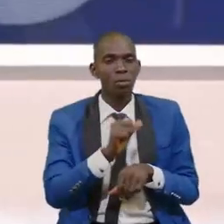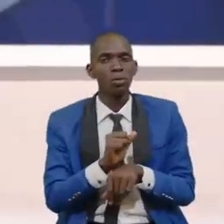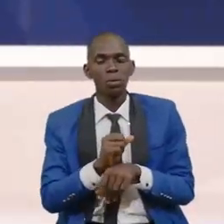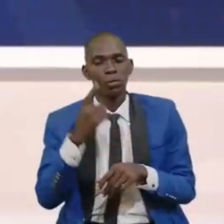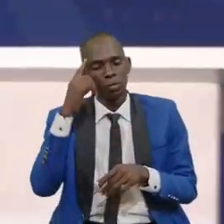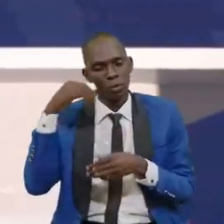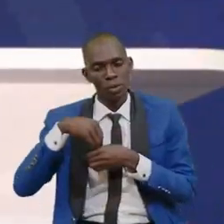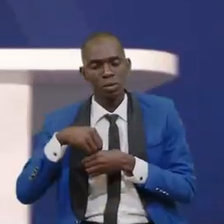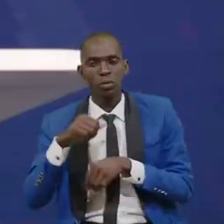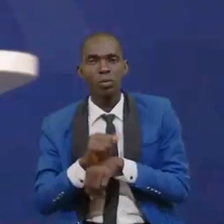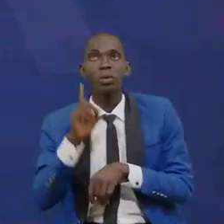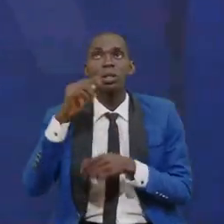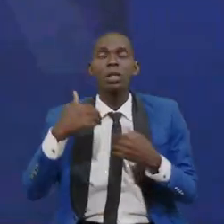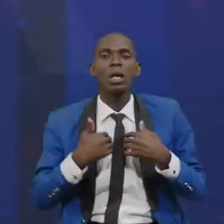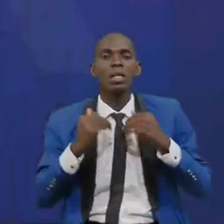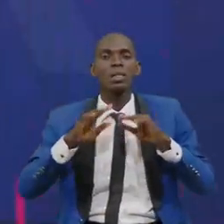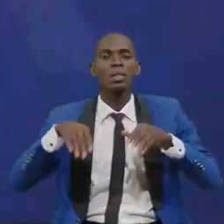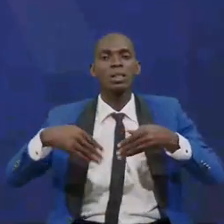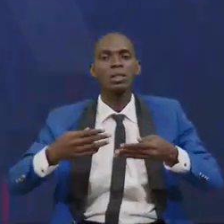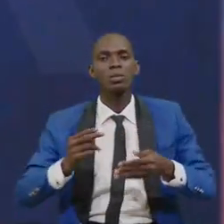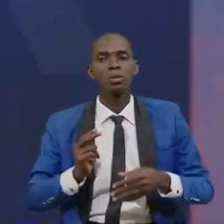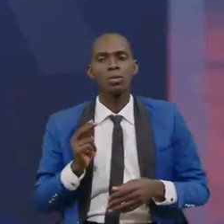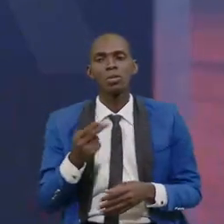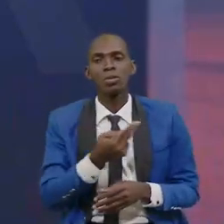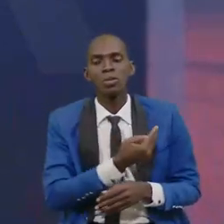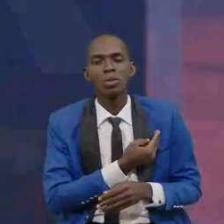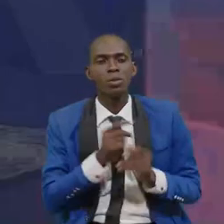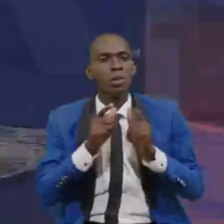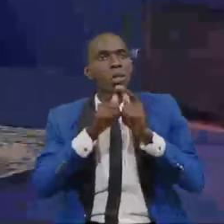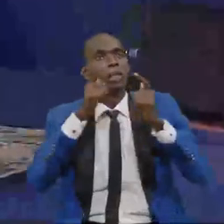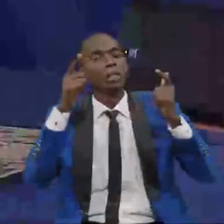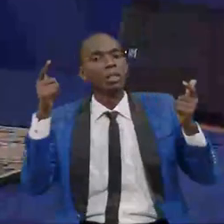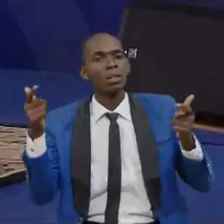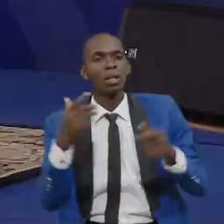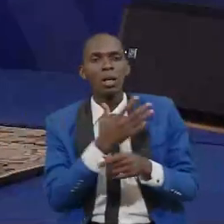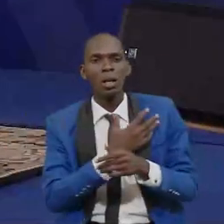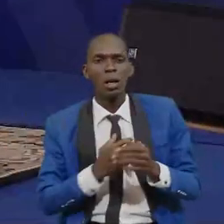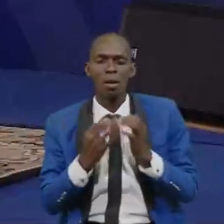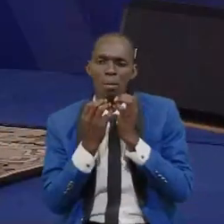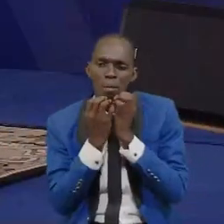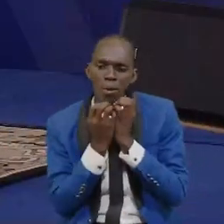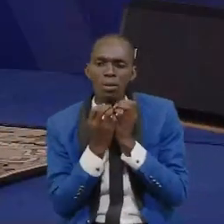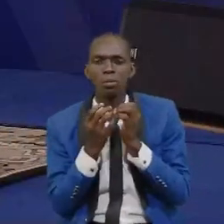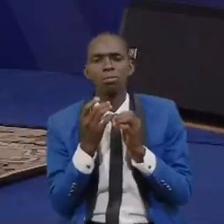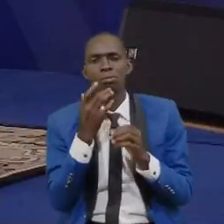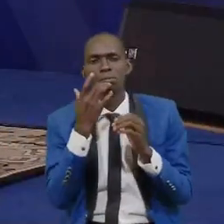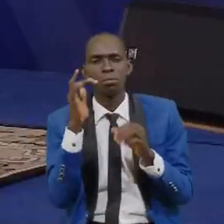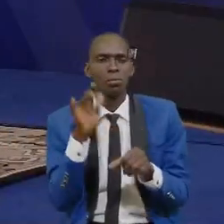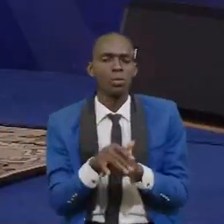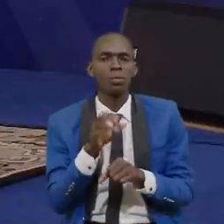intérieure? Il nous a donné les plus grandes et les plus précieuses promesses. Comment mener une